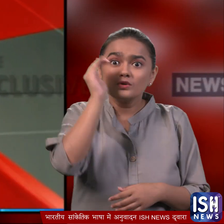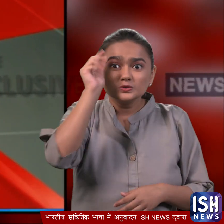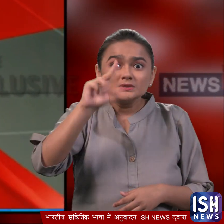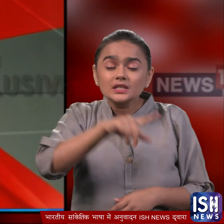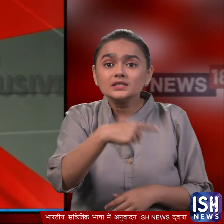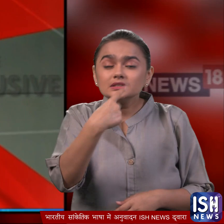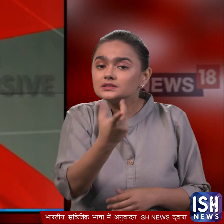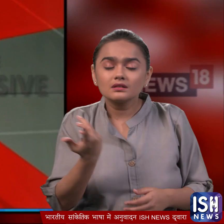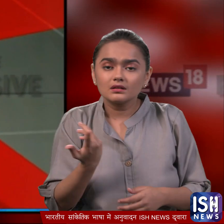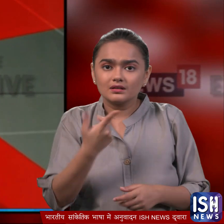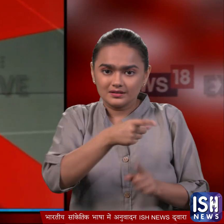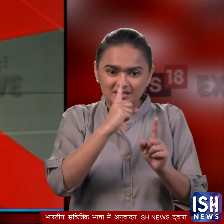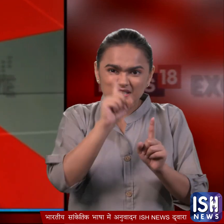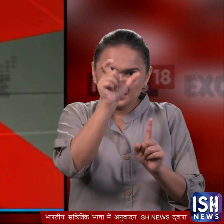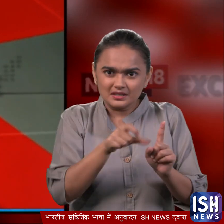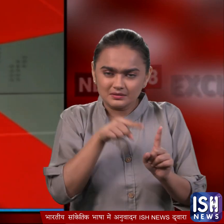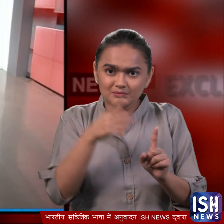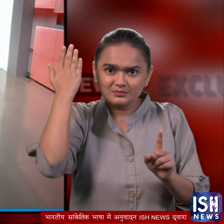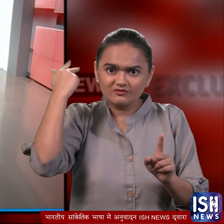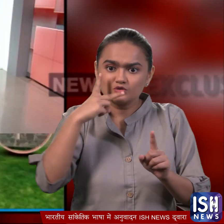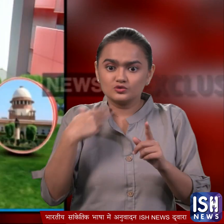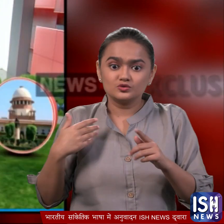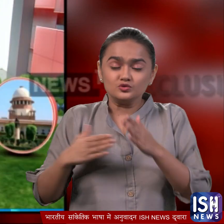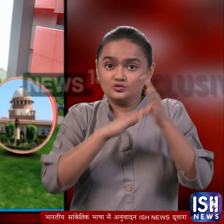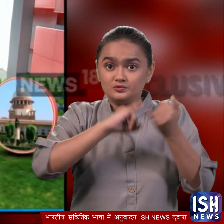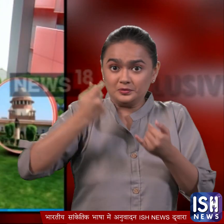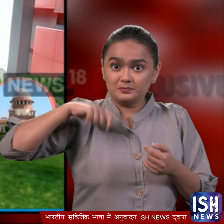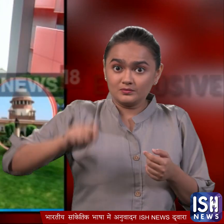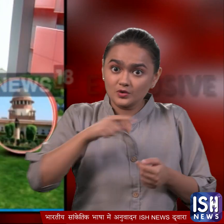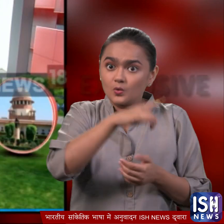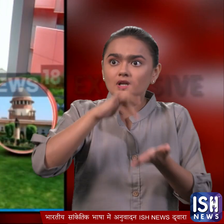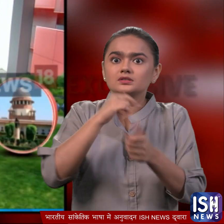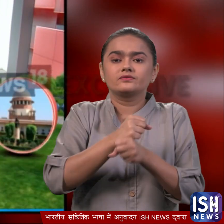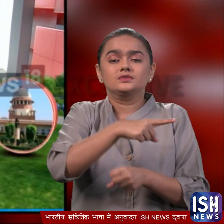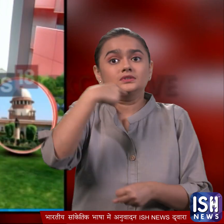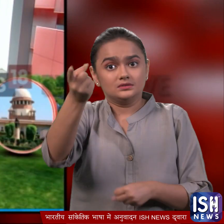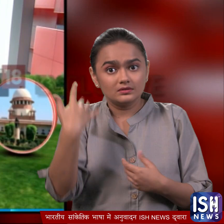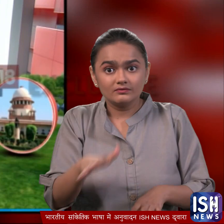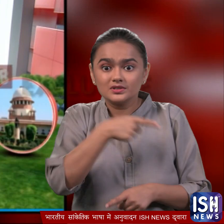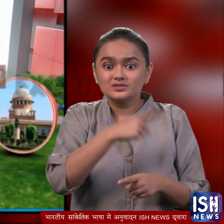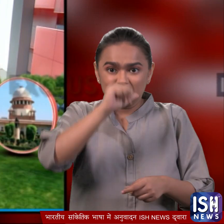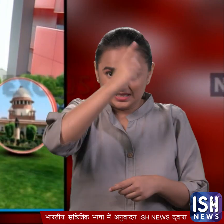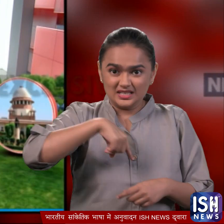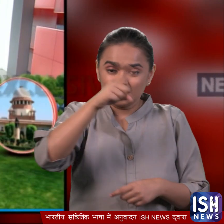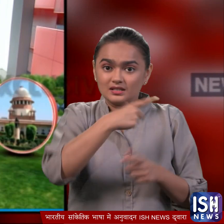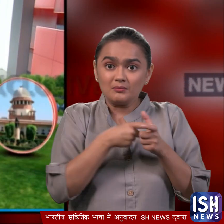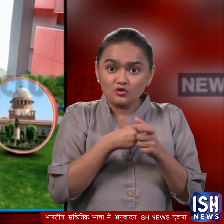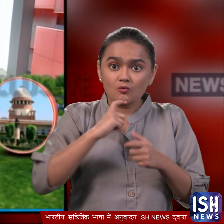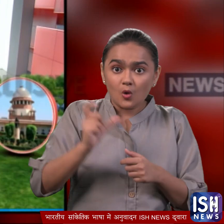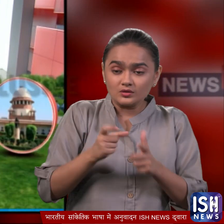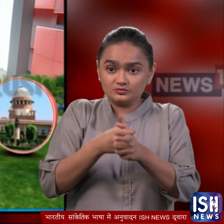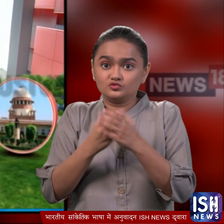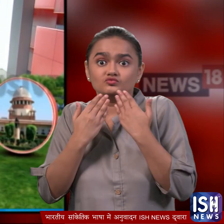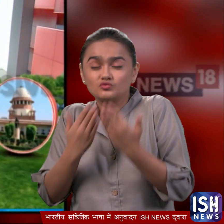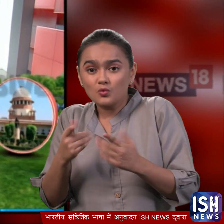मिलेगा। न्यूज़ 18 के एहतशाम खान की रिपोर्ट है कि एक याचिका पर सुनवाई करते हुए सुप्रीम कोर्ट ने केंद्र सरकार को आदेश दिया कि राष्ट्रीय इंडियन मिलिट्री